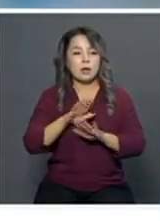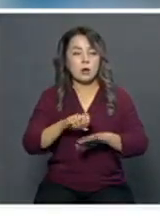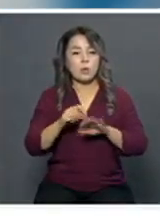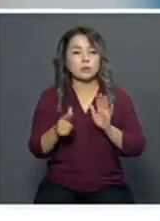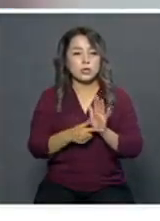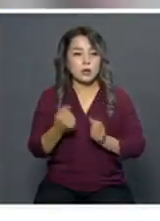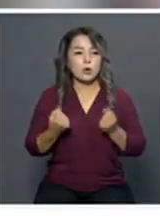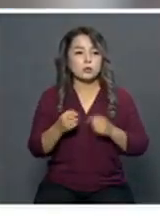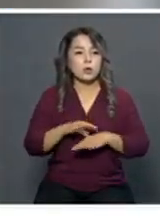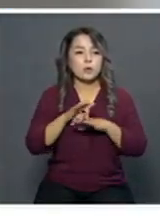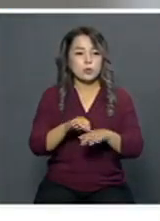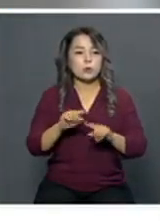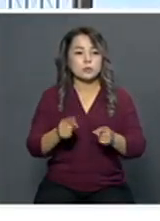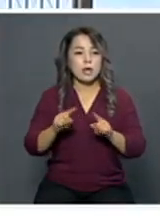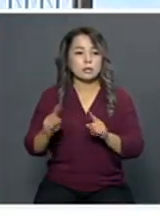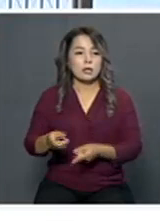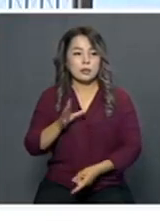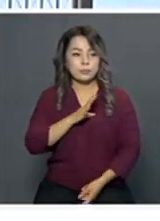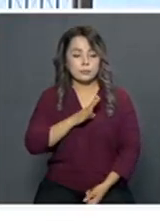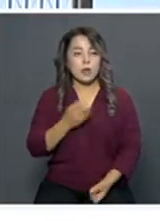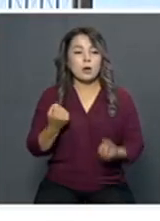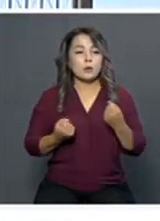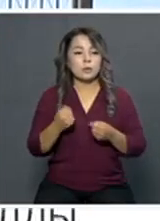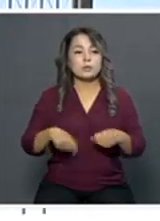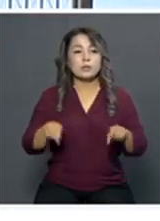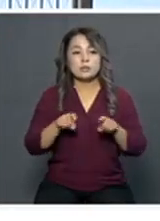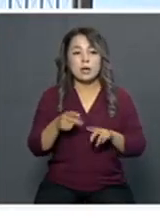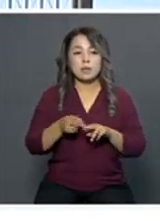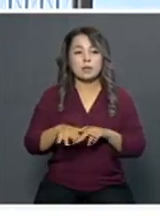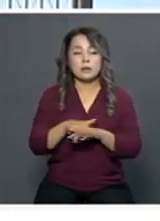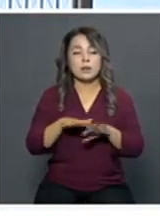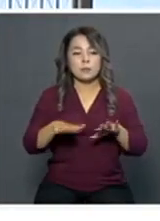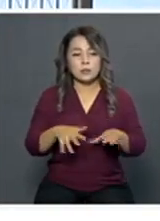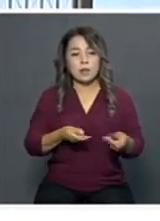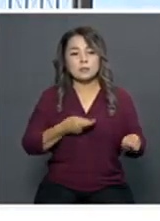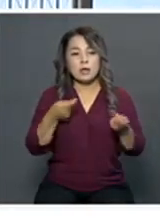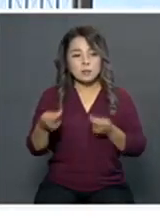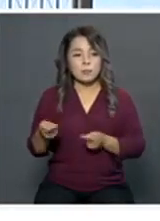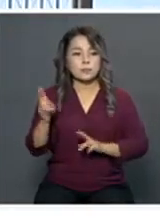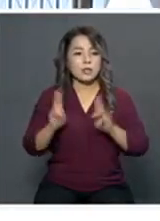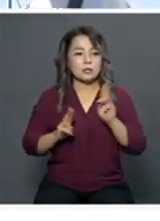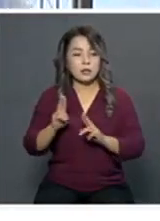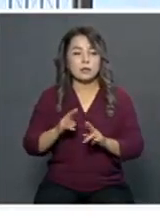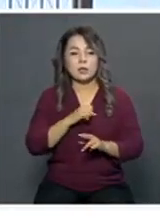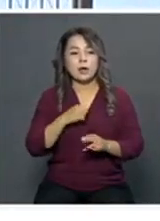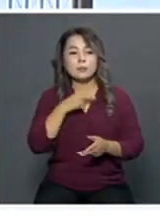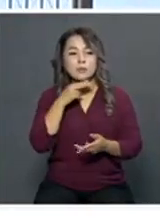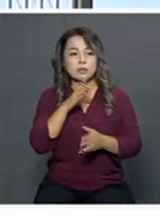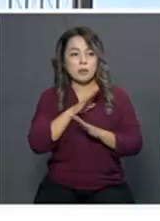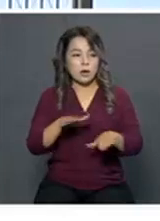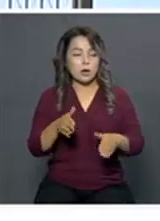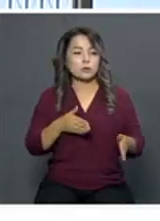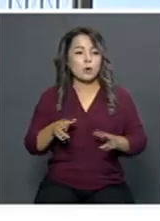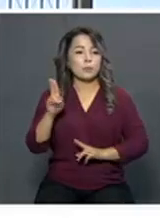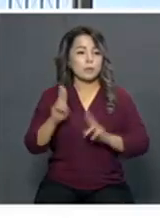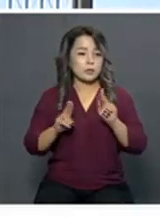жүргізуші ұсталды. Жолаушылар мен жүктерді тасымалдау қағидаларын сақтамау, жол белгілерімен немесе